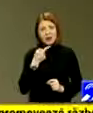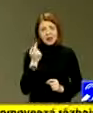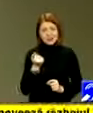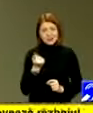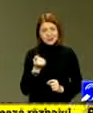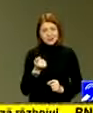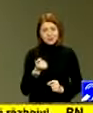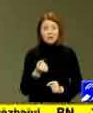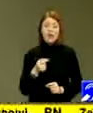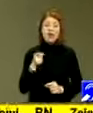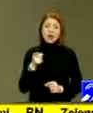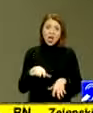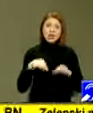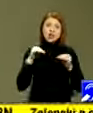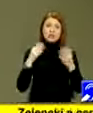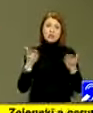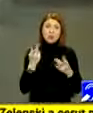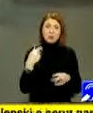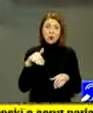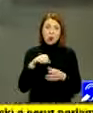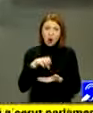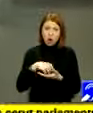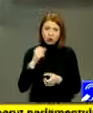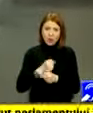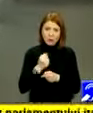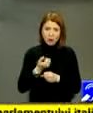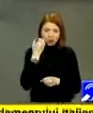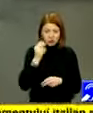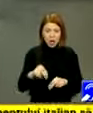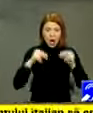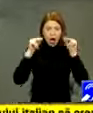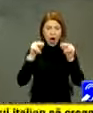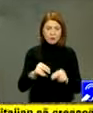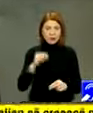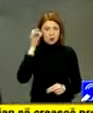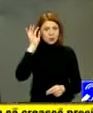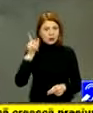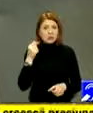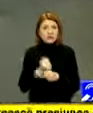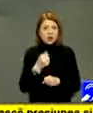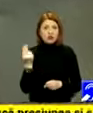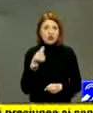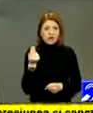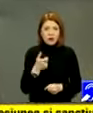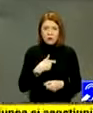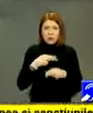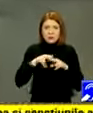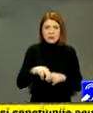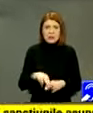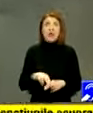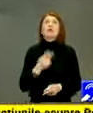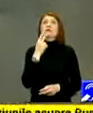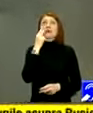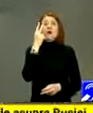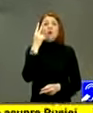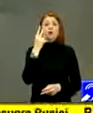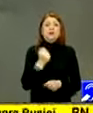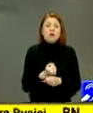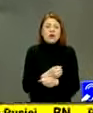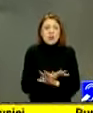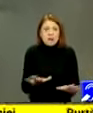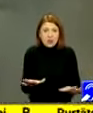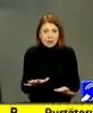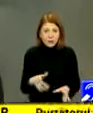iar Aliona și-a găsit repede o slujbă. Când am ajuns, mi-am zis că trebuie să fac ceva. Nu poți să stai cu ochii în tavan și să nu faci nimic. A